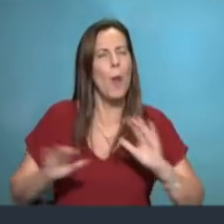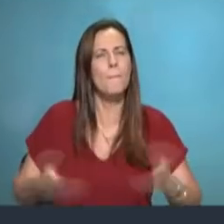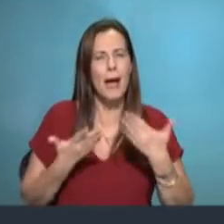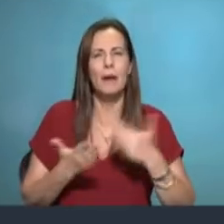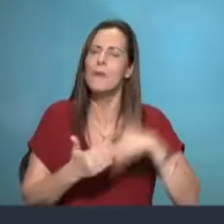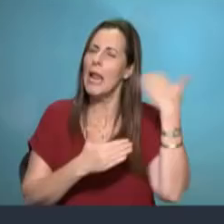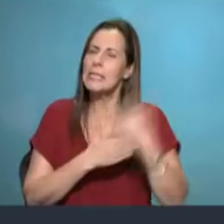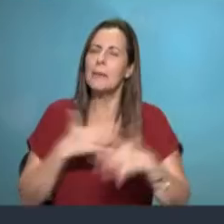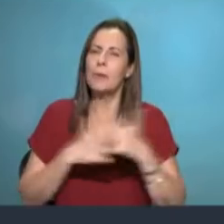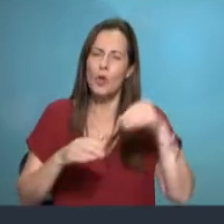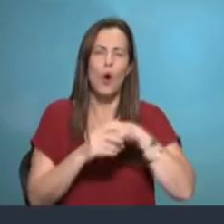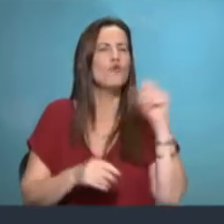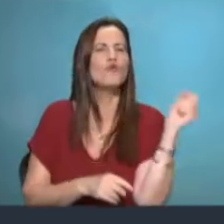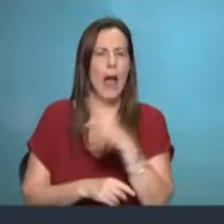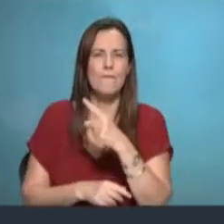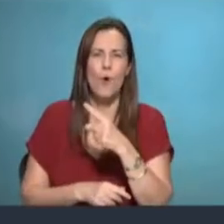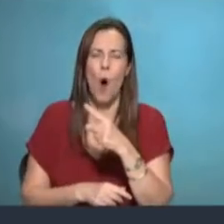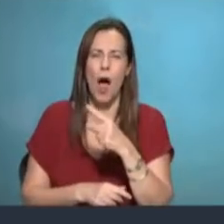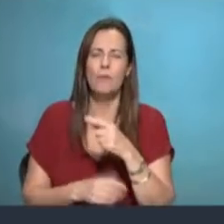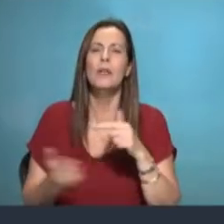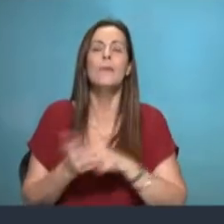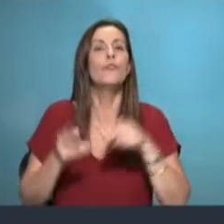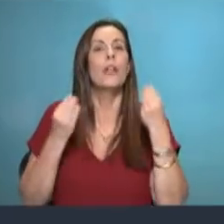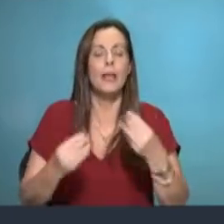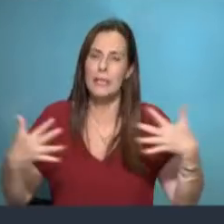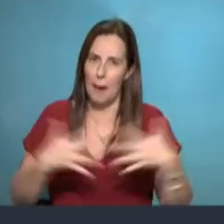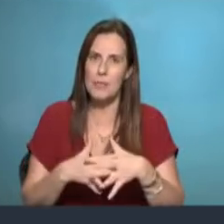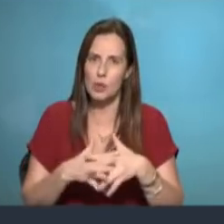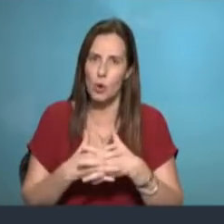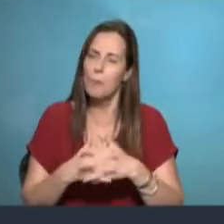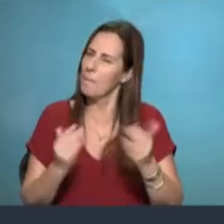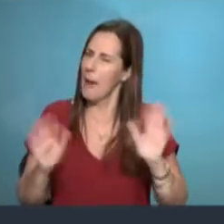ולסיים את הבדיקה תוך שבועות בודדים, כדי לאפשר את המיזוג בהקדם.